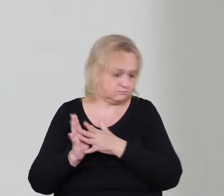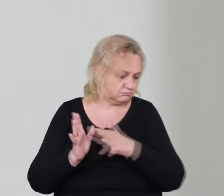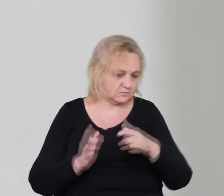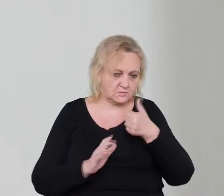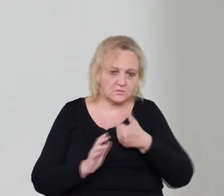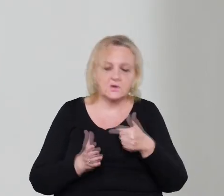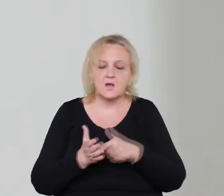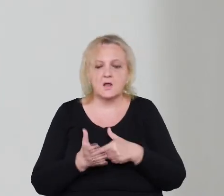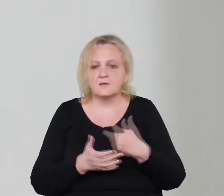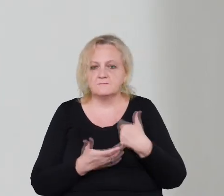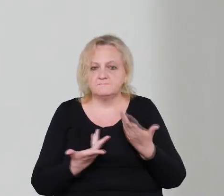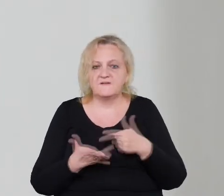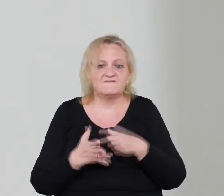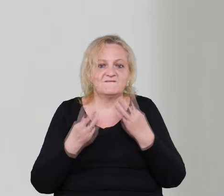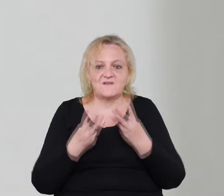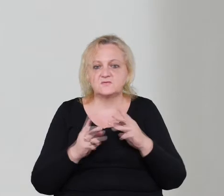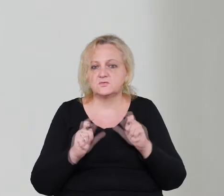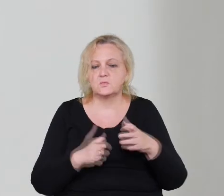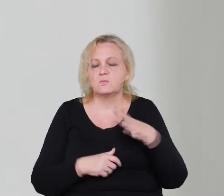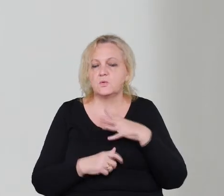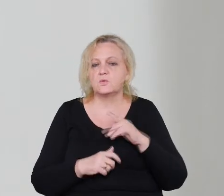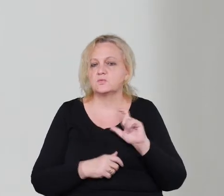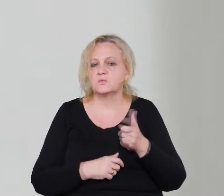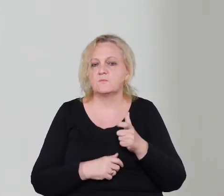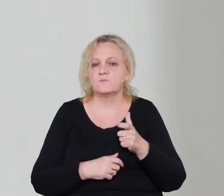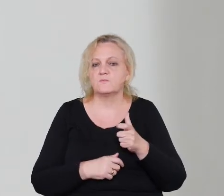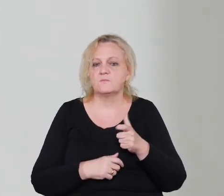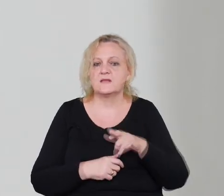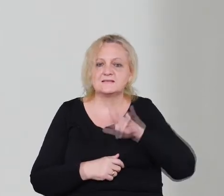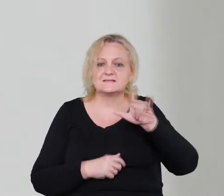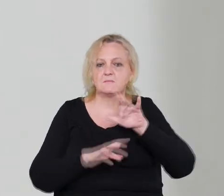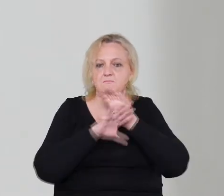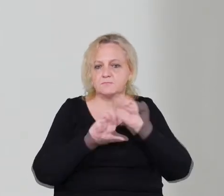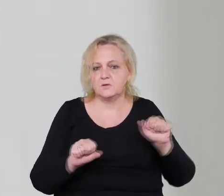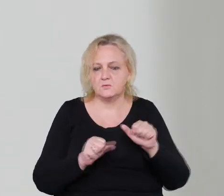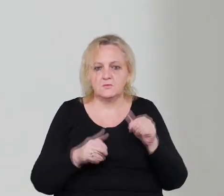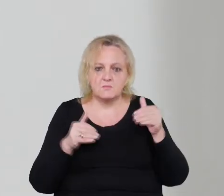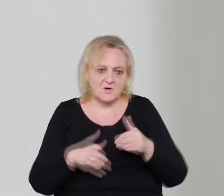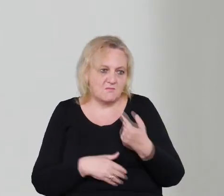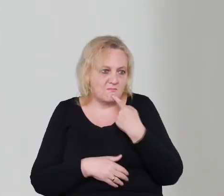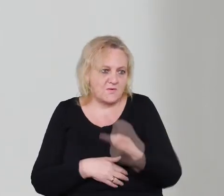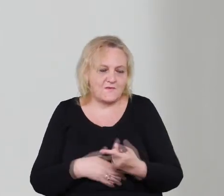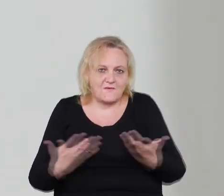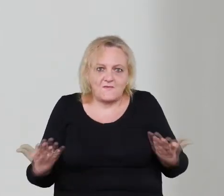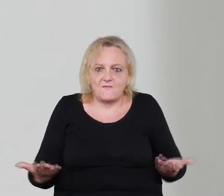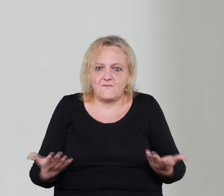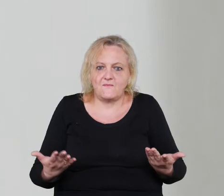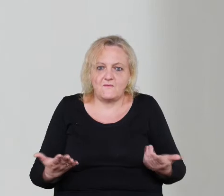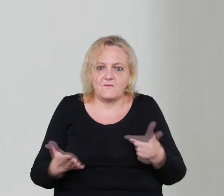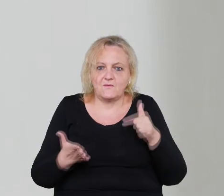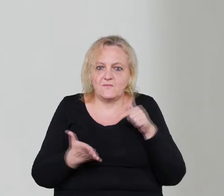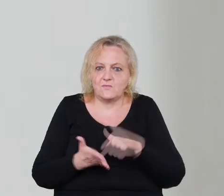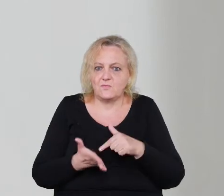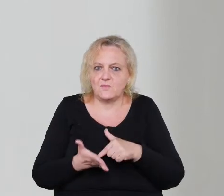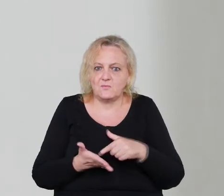jednak nie ma co ukrywać momentem kulminacyjnym było jednak porwanie samolotu bo to można sobie śmiało powiedzieć że to